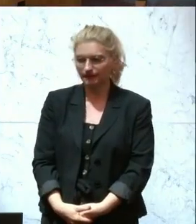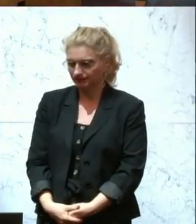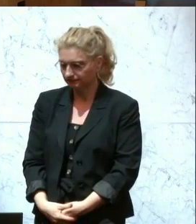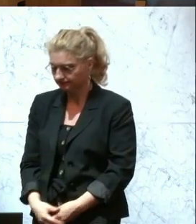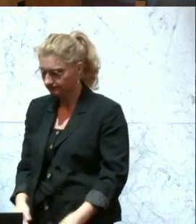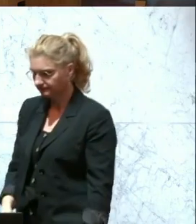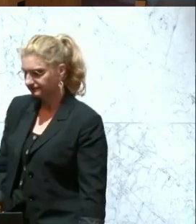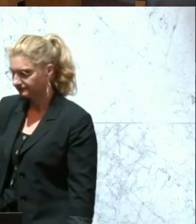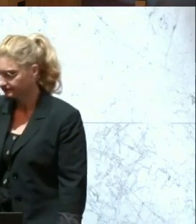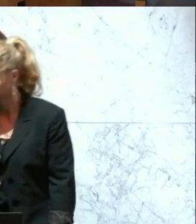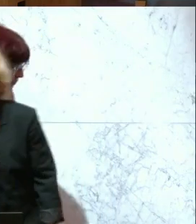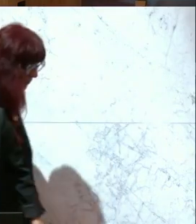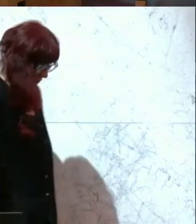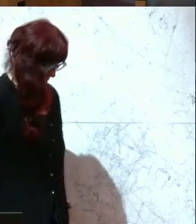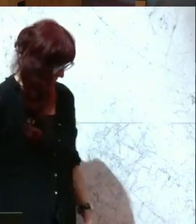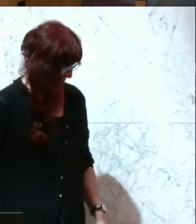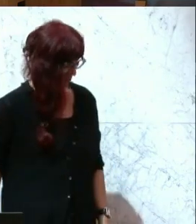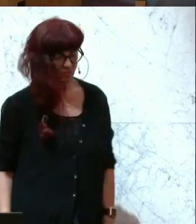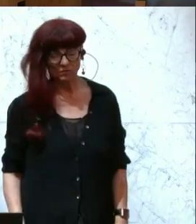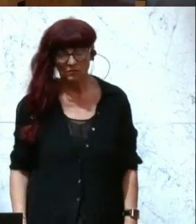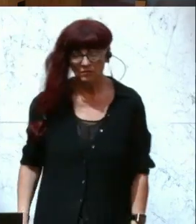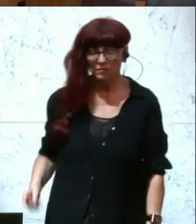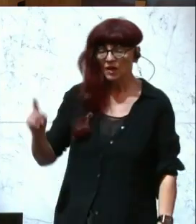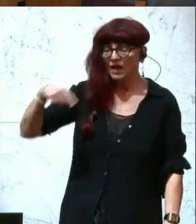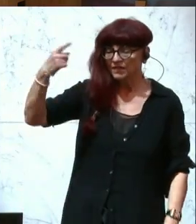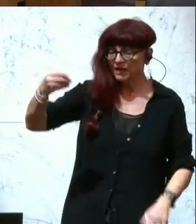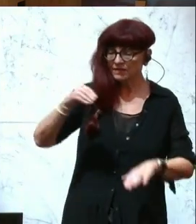Von Michel Remond von den Grünen gibt es Kritik an der SPÖ und an der